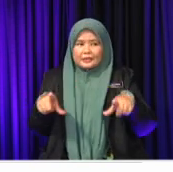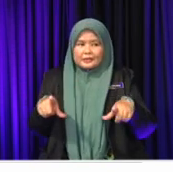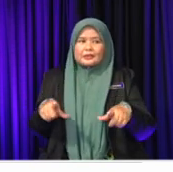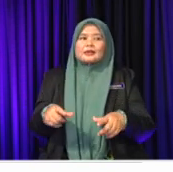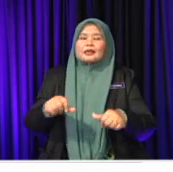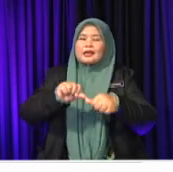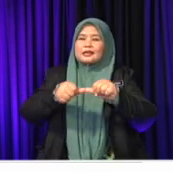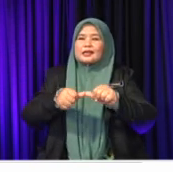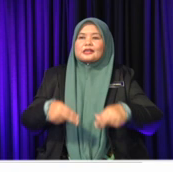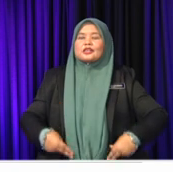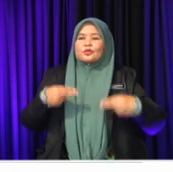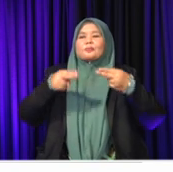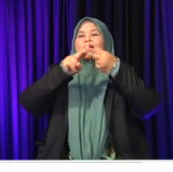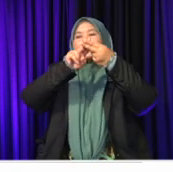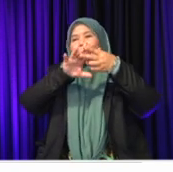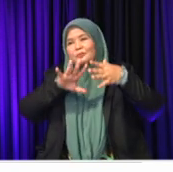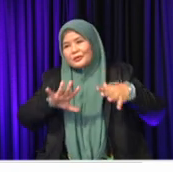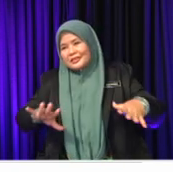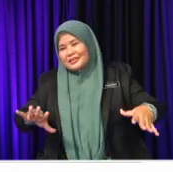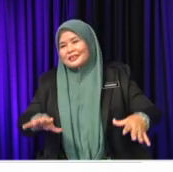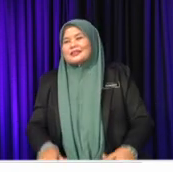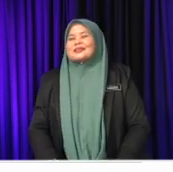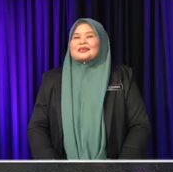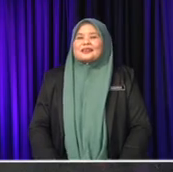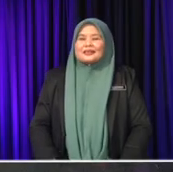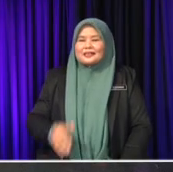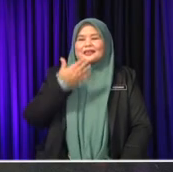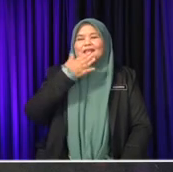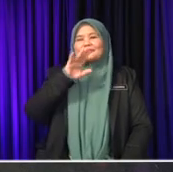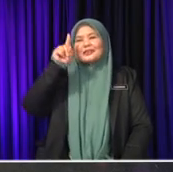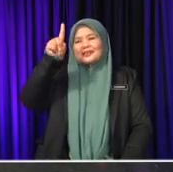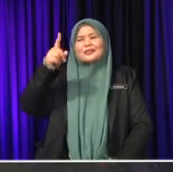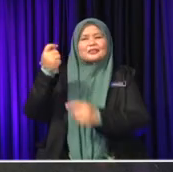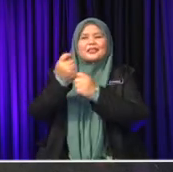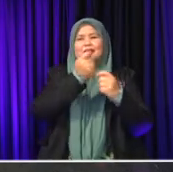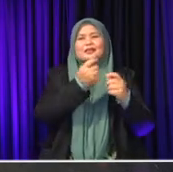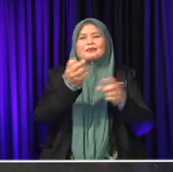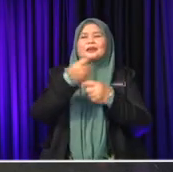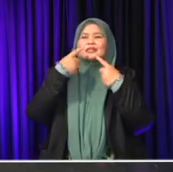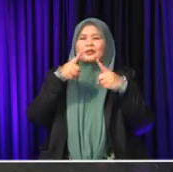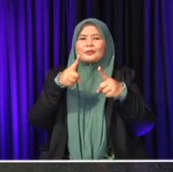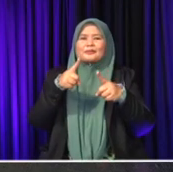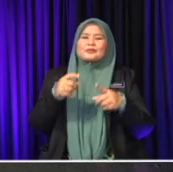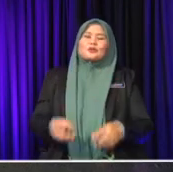lain agar hidup Harmoni Alhamdulillah tanya adik-adik kita dapat menjawabnya